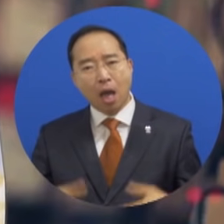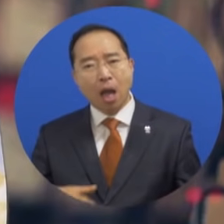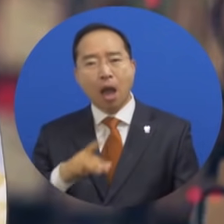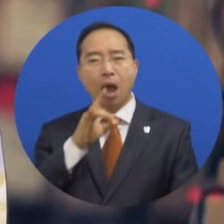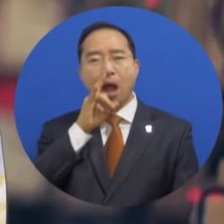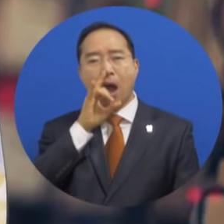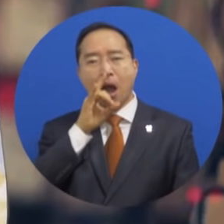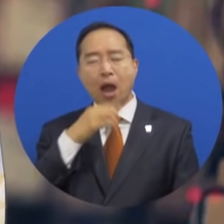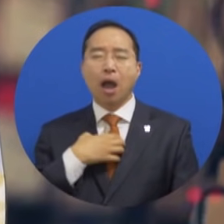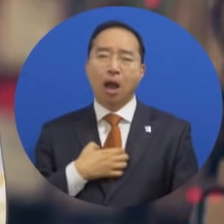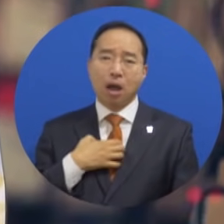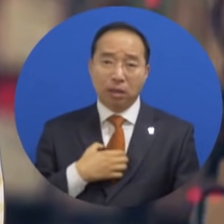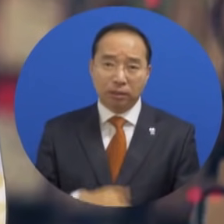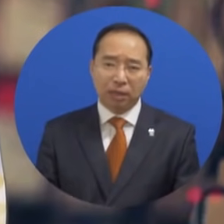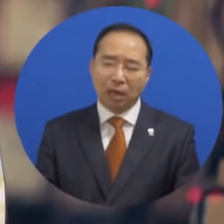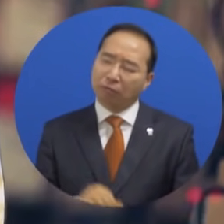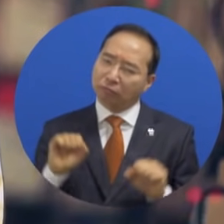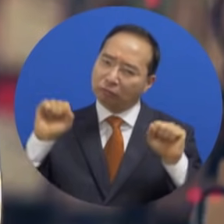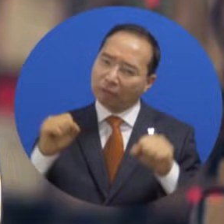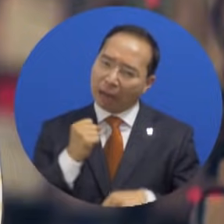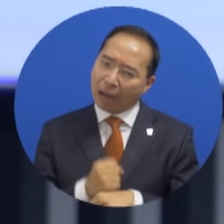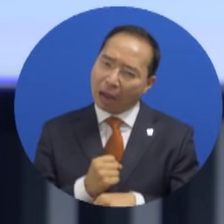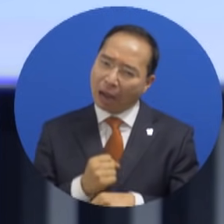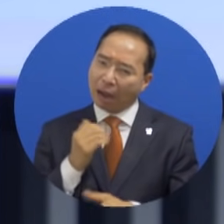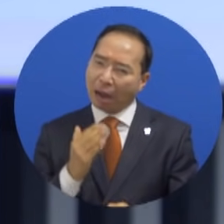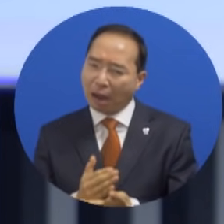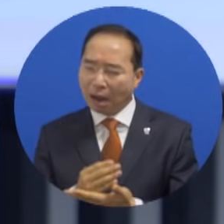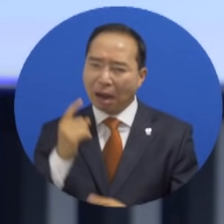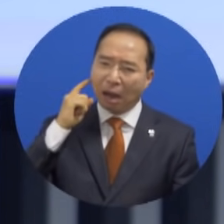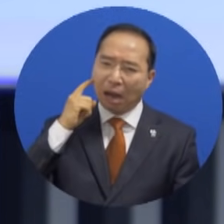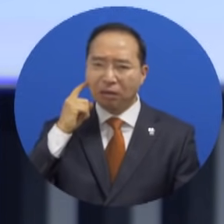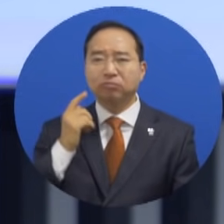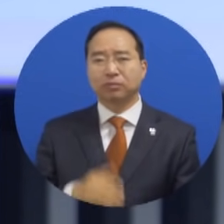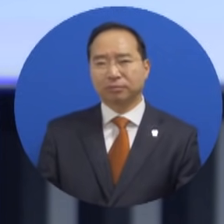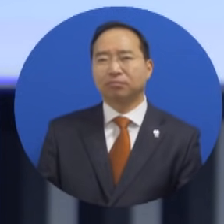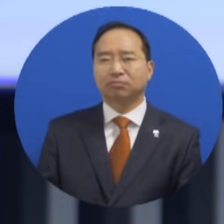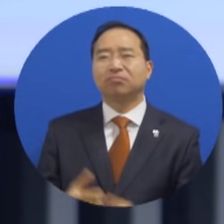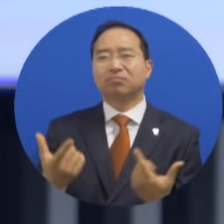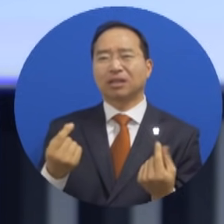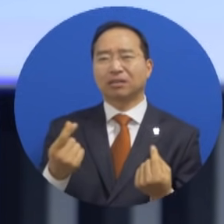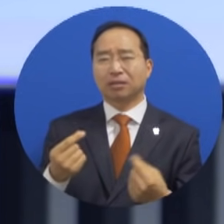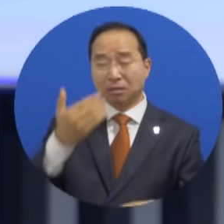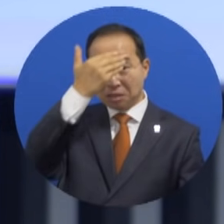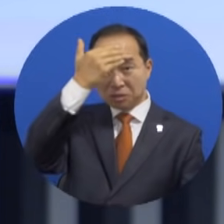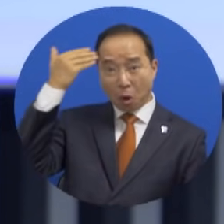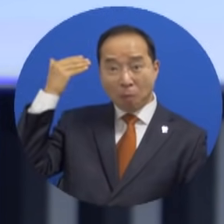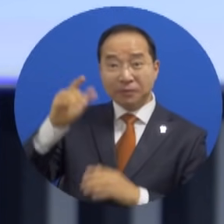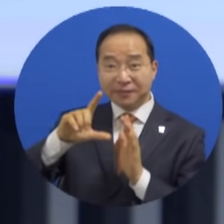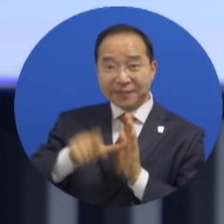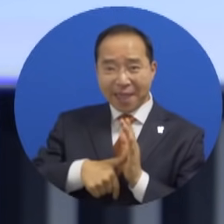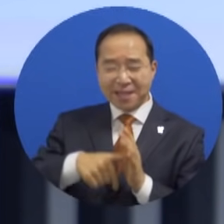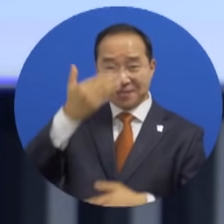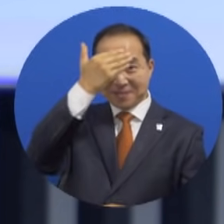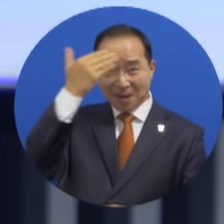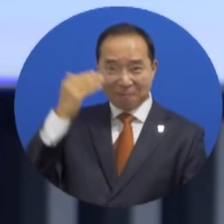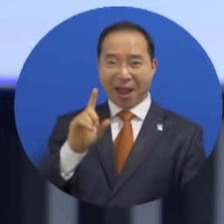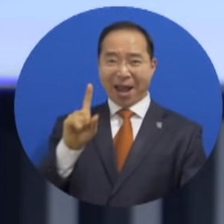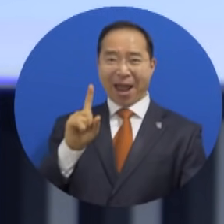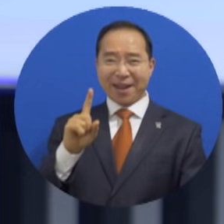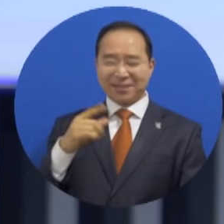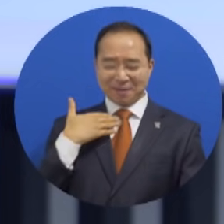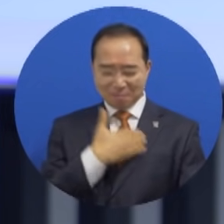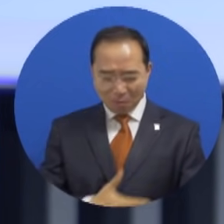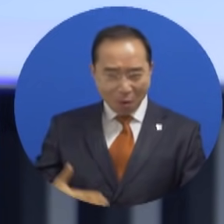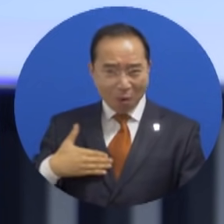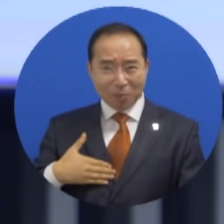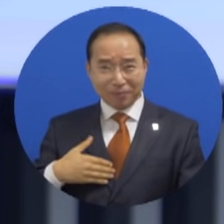생각이 들더라고요. 그래서 진짜 운동을 해야 되나? 생각이 요즘 들고 있었어요. 맞아요. 젊을 때는 젊음 하나로 이